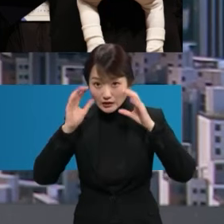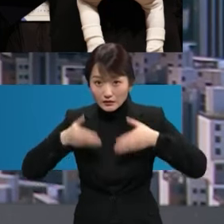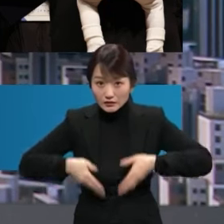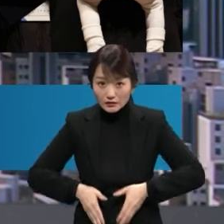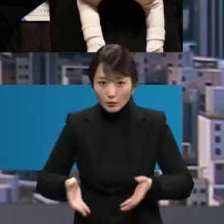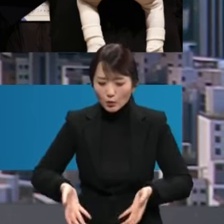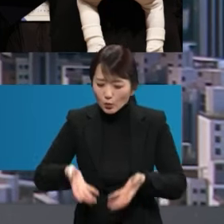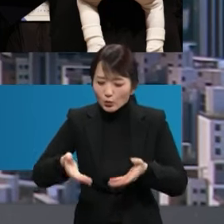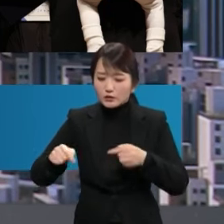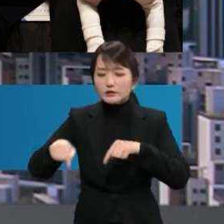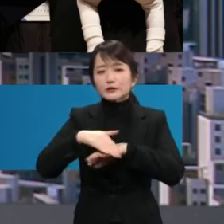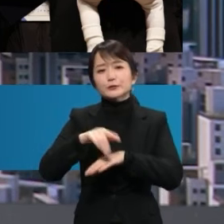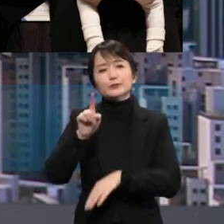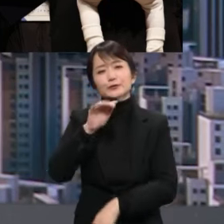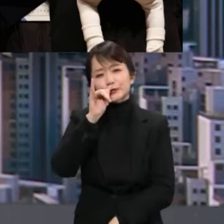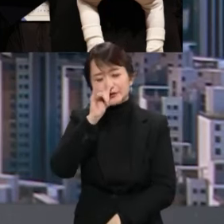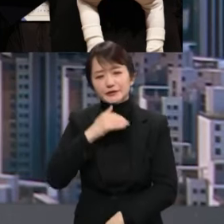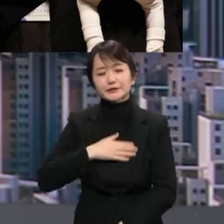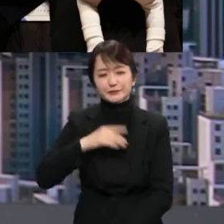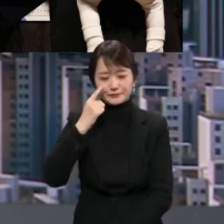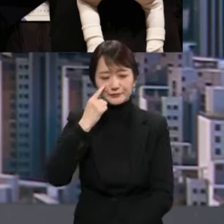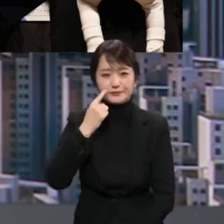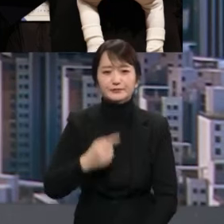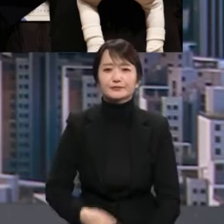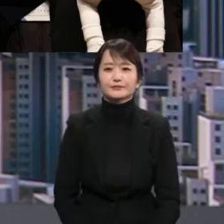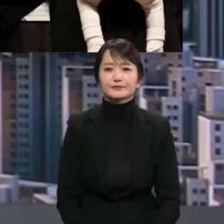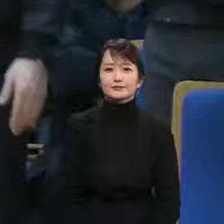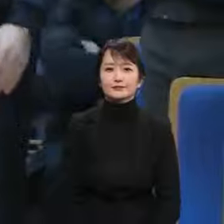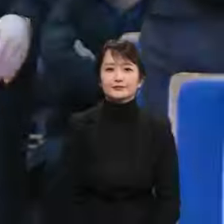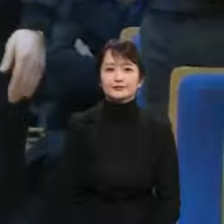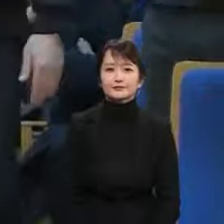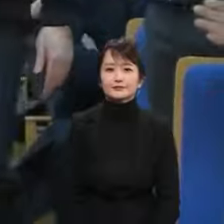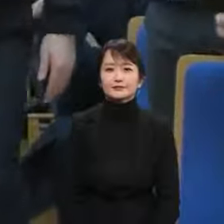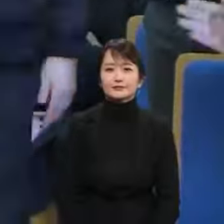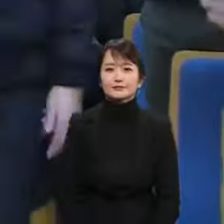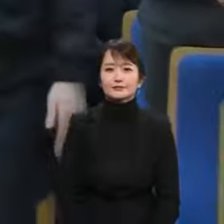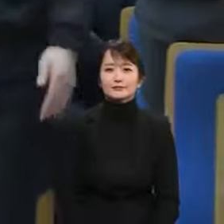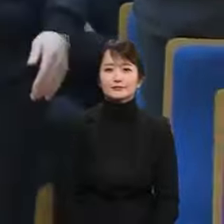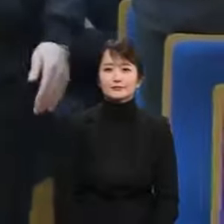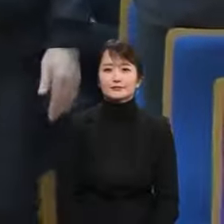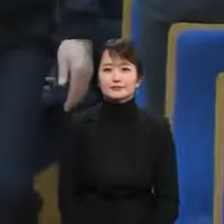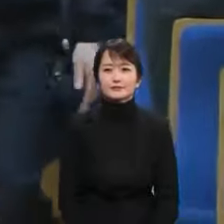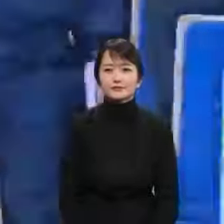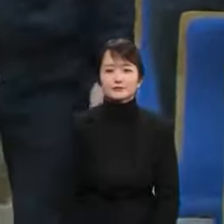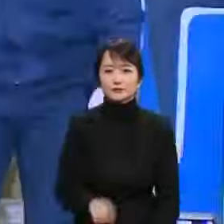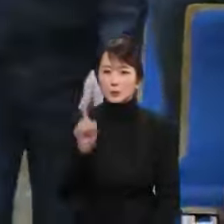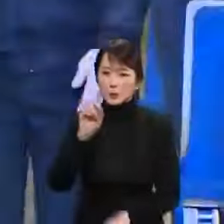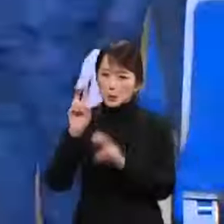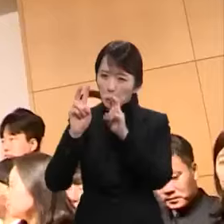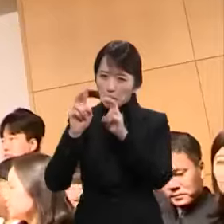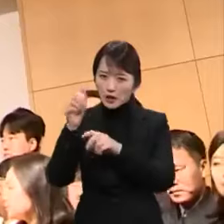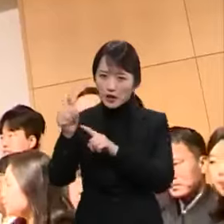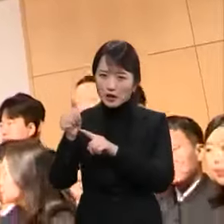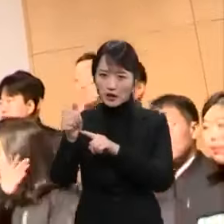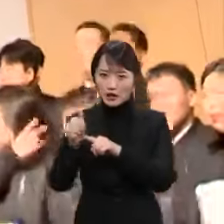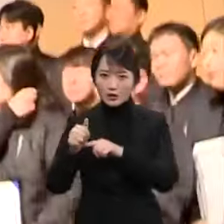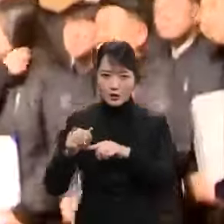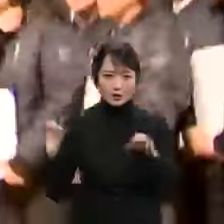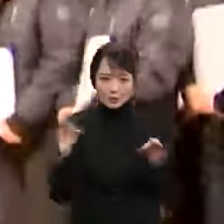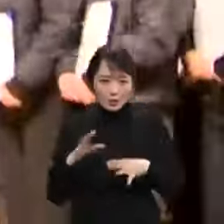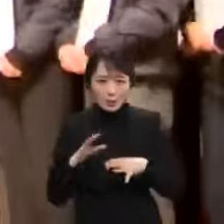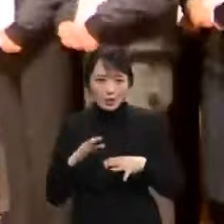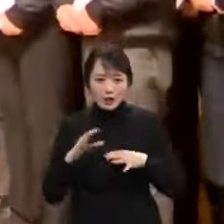장려정책 어떤 것들이 있을까요 이상화 기자입니다 한 그룹사가 타격적인 저출생